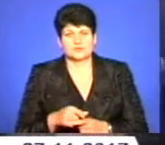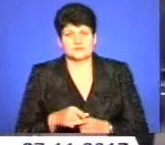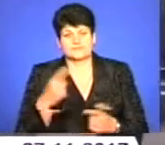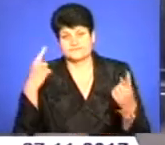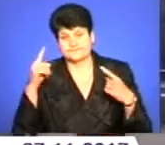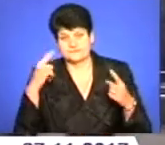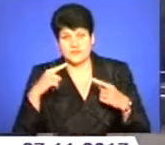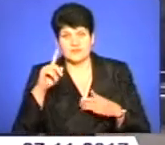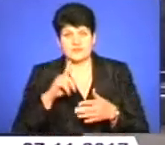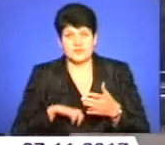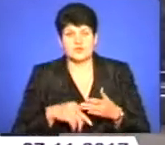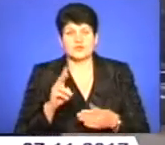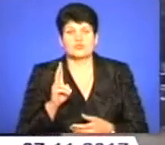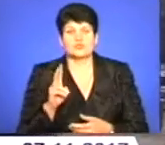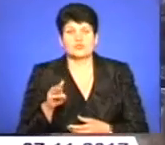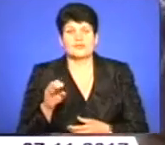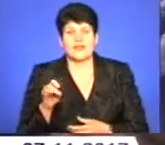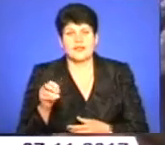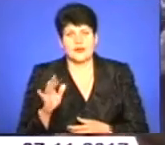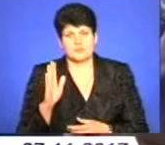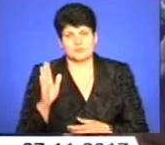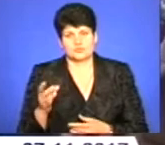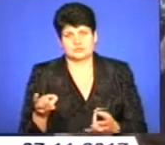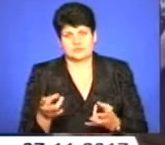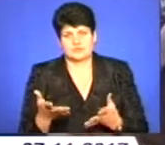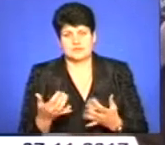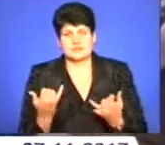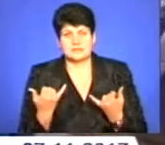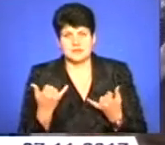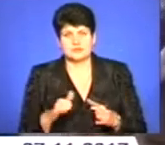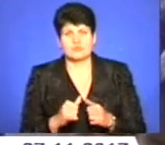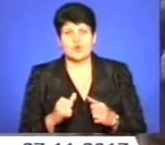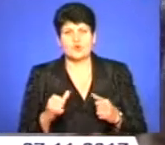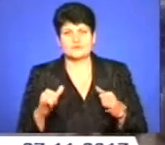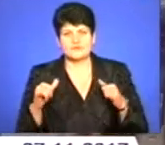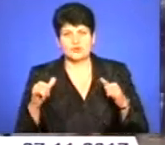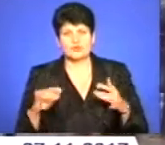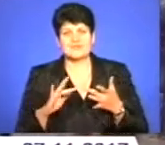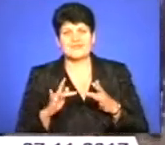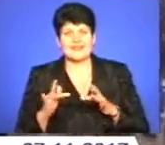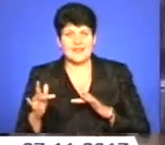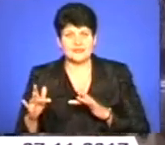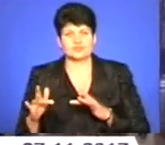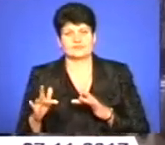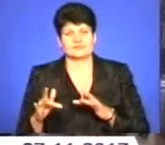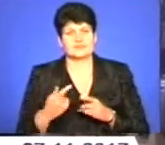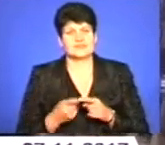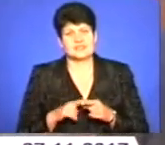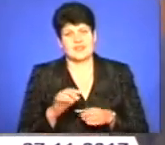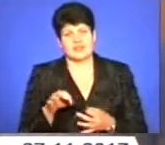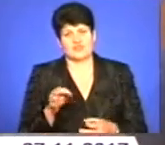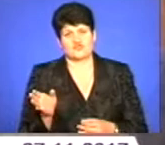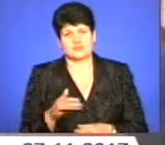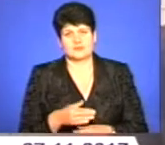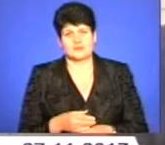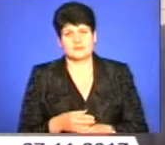що телеграми ще комусь будуть необхідні, але з теперішнім розвитком інтернету, мабуть, що це буде лишнє.